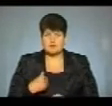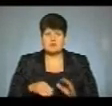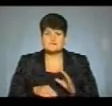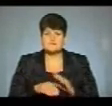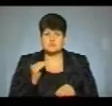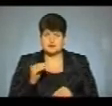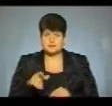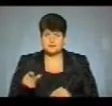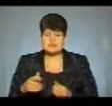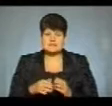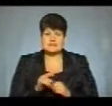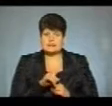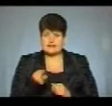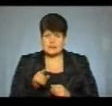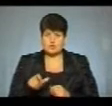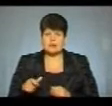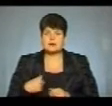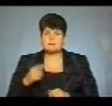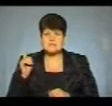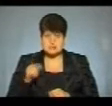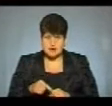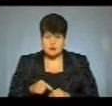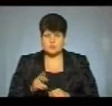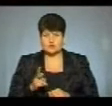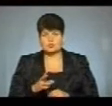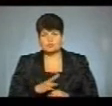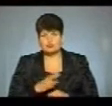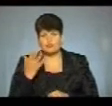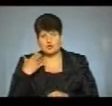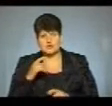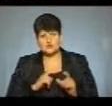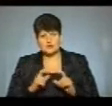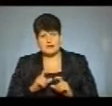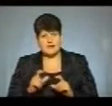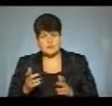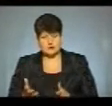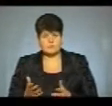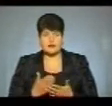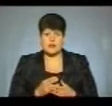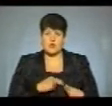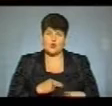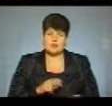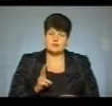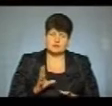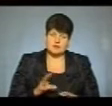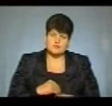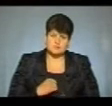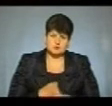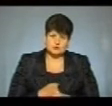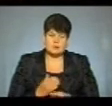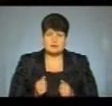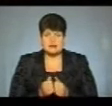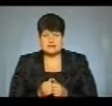Ми вибирали героїв серед тих людей, яких ми знаємо. А хтось був колись студентом нашим, є колеги, з якими ми працюємо, є знайомі,